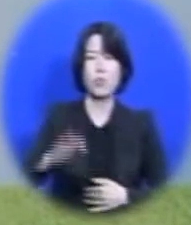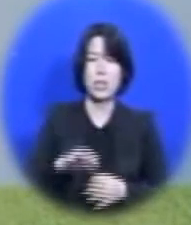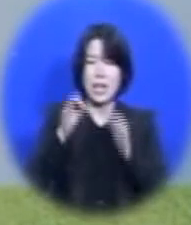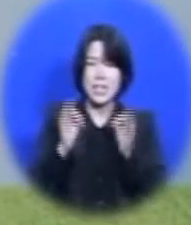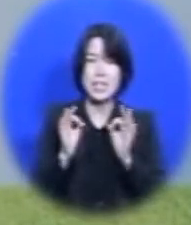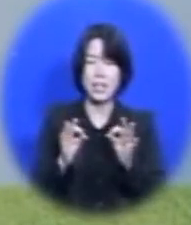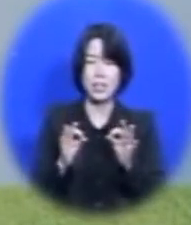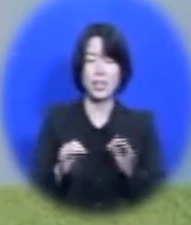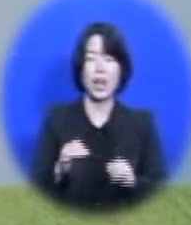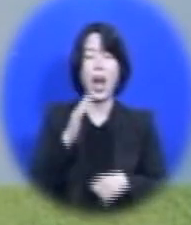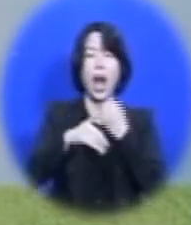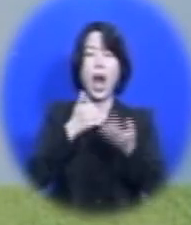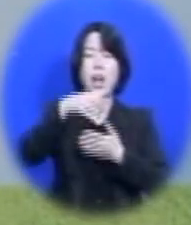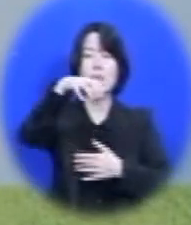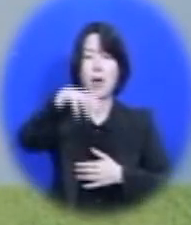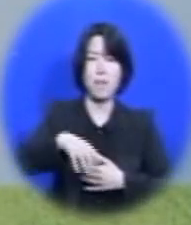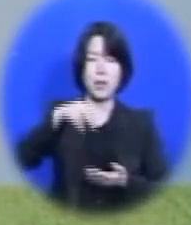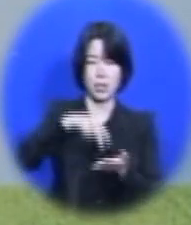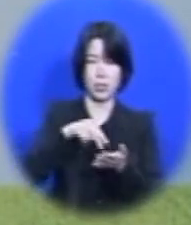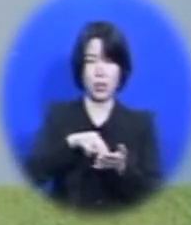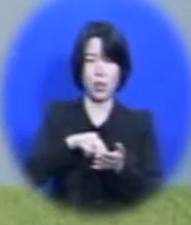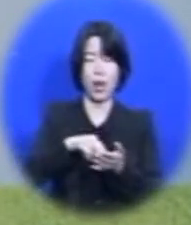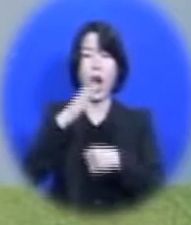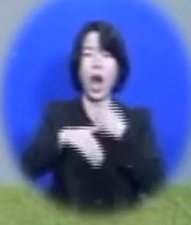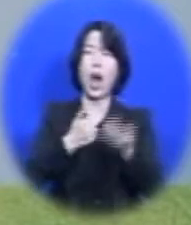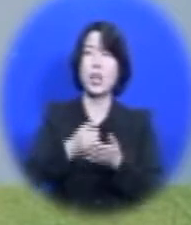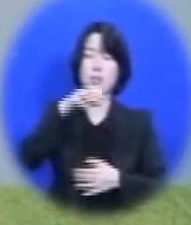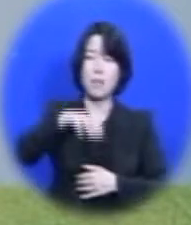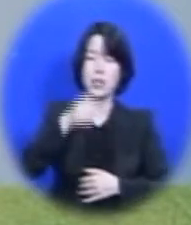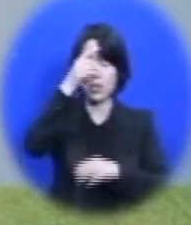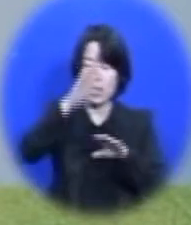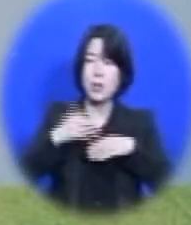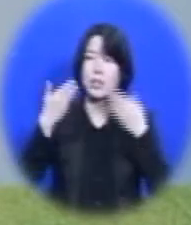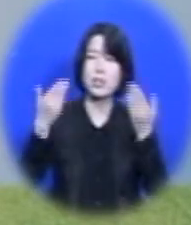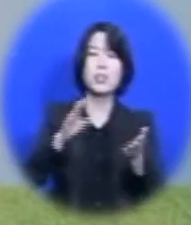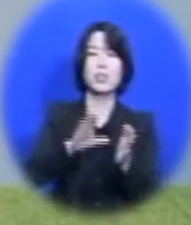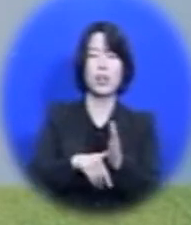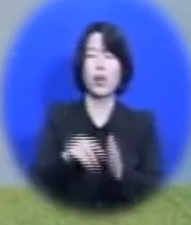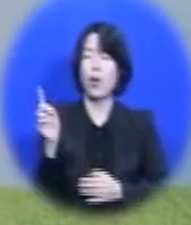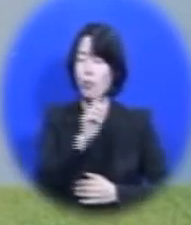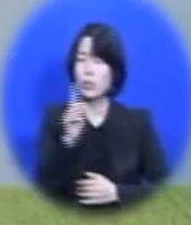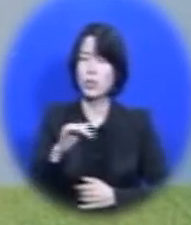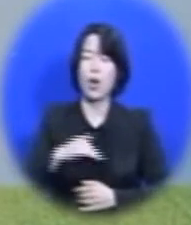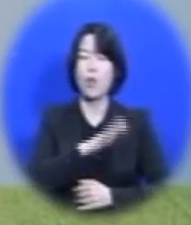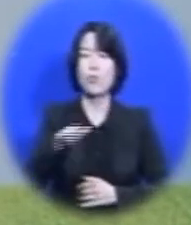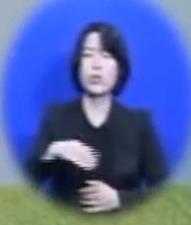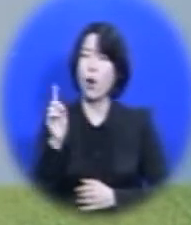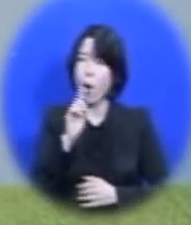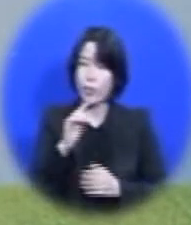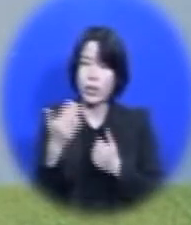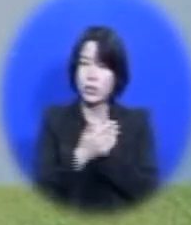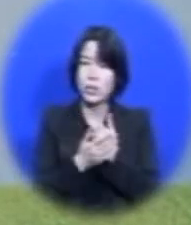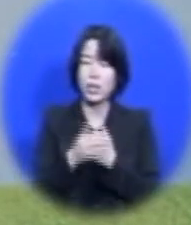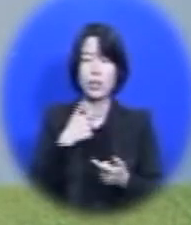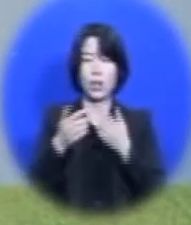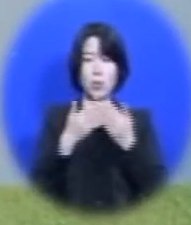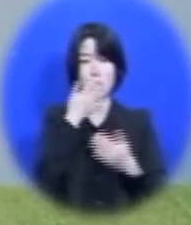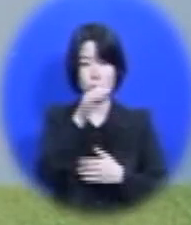이제는 정말 하나님 앞에 서서 하나님 앞에서 예배 드릴 때는 도대체 우리는 어떤 은혜를